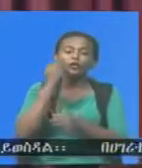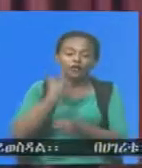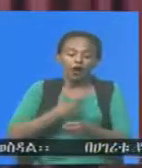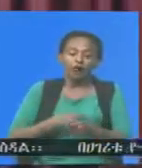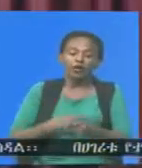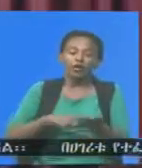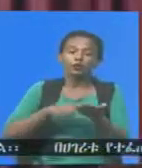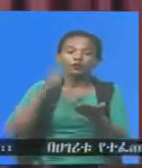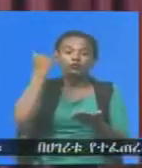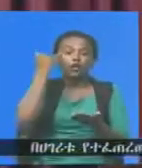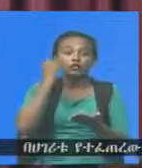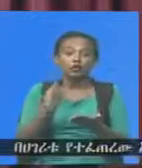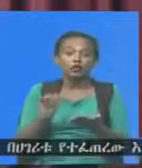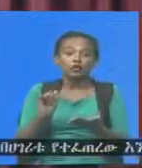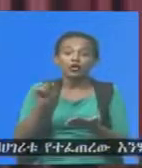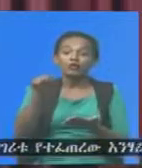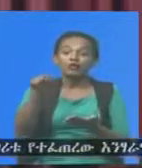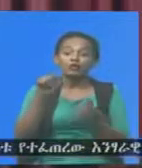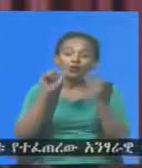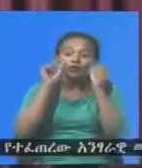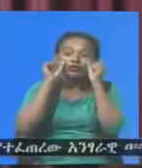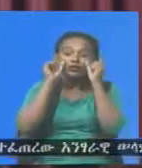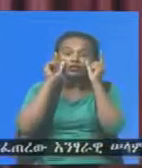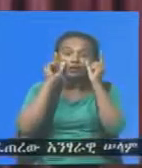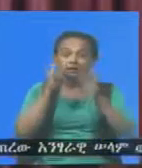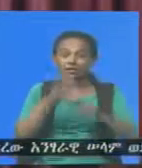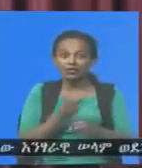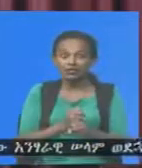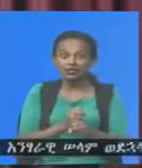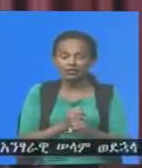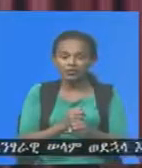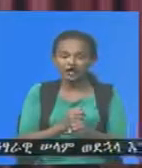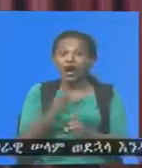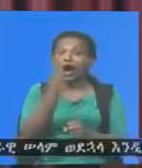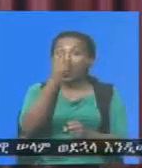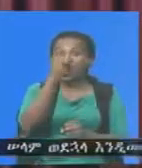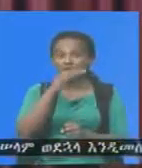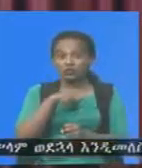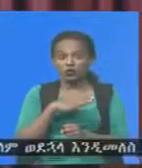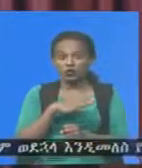ሐሳብ በዚያው ግንዛቤ እንዲያዝ፣ አንድ ሰው